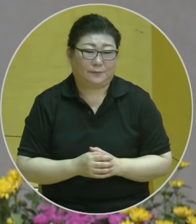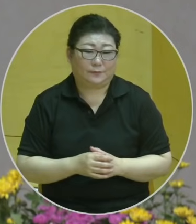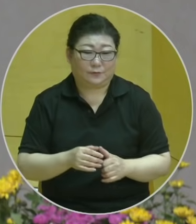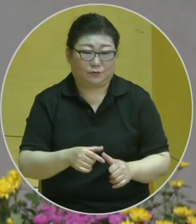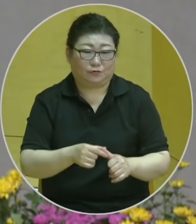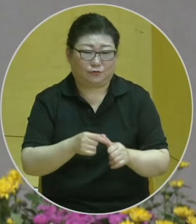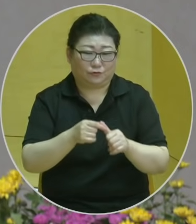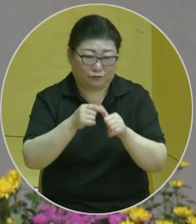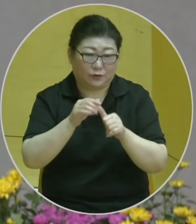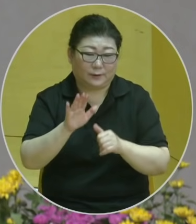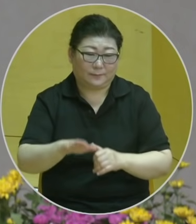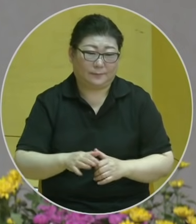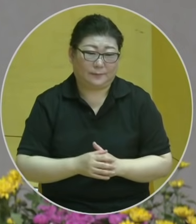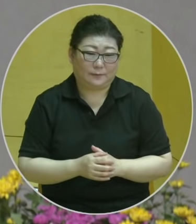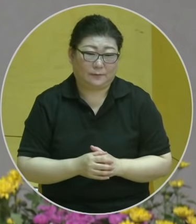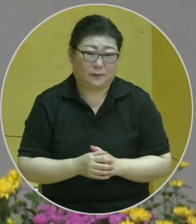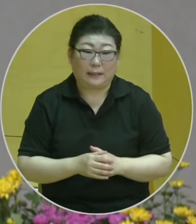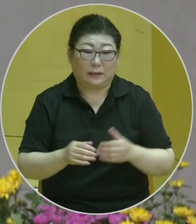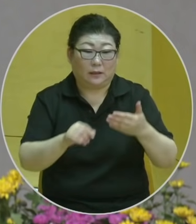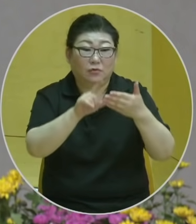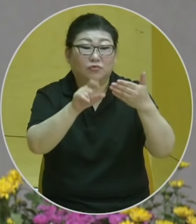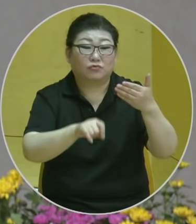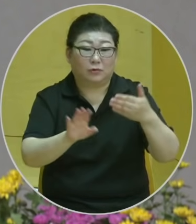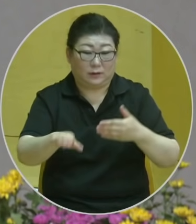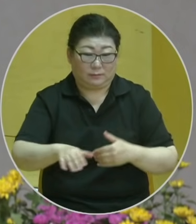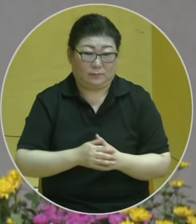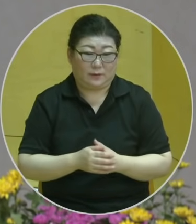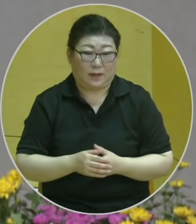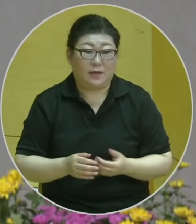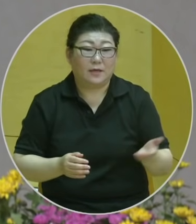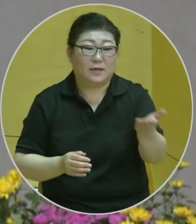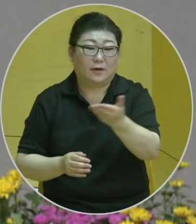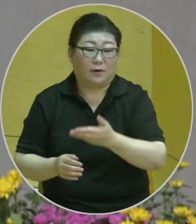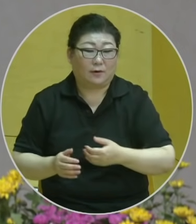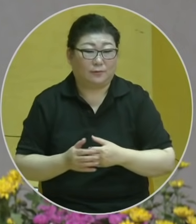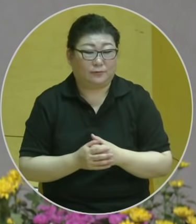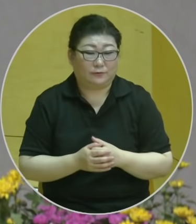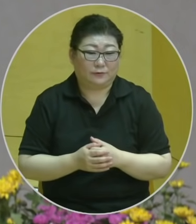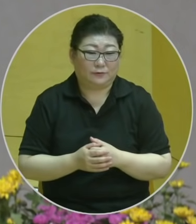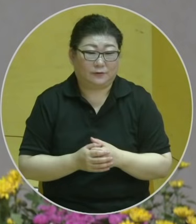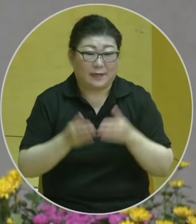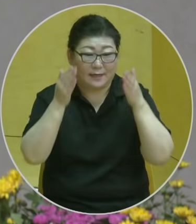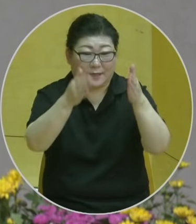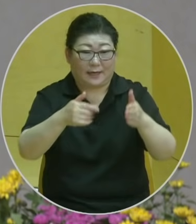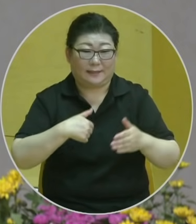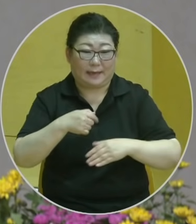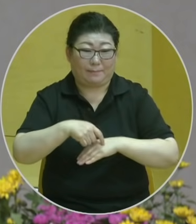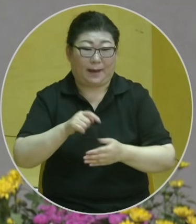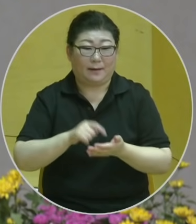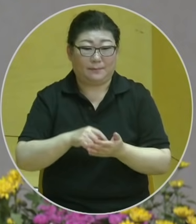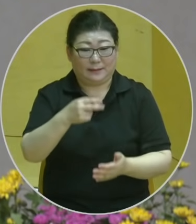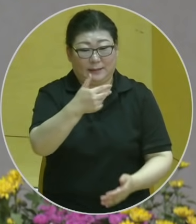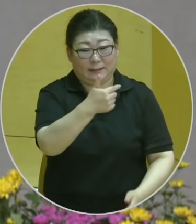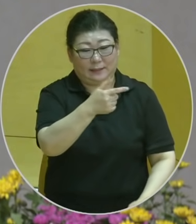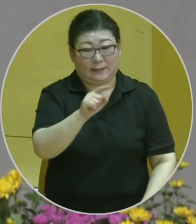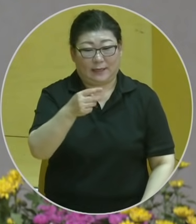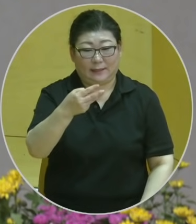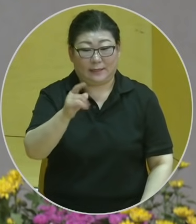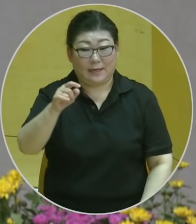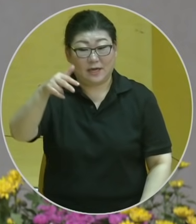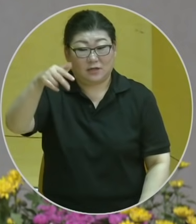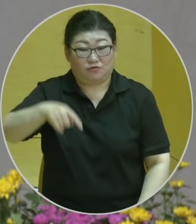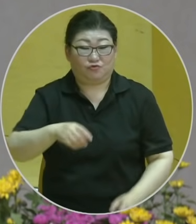9월입니다. 여러분을 향한 저의 마음을 나태주 시인의 글로 좀 대신 말씀드릴까